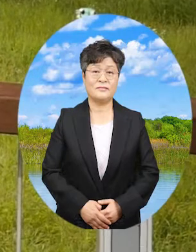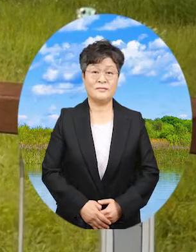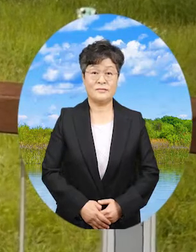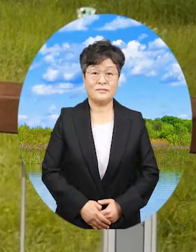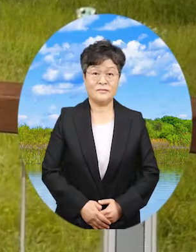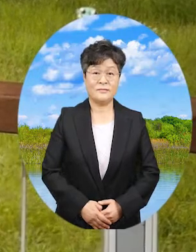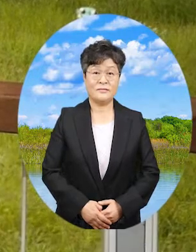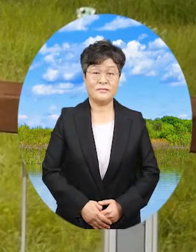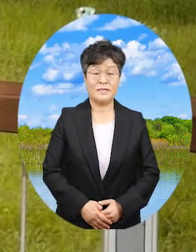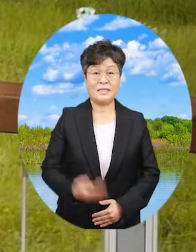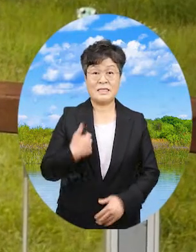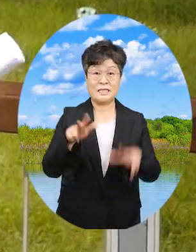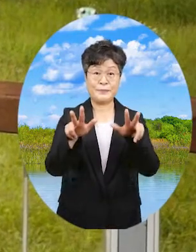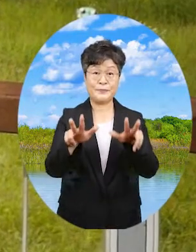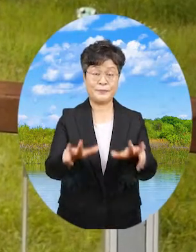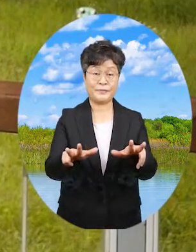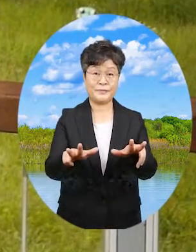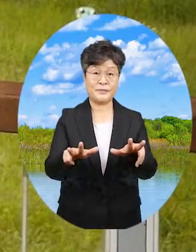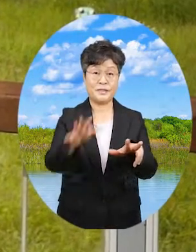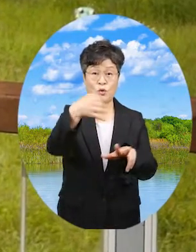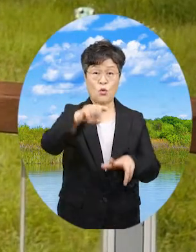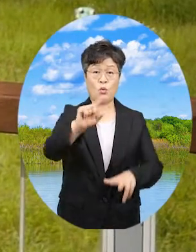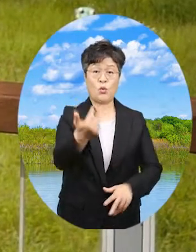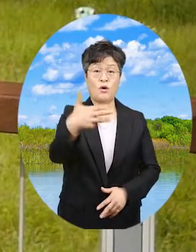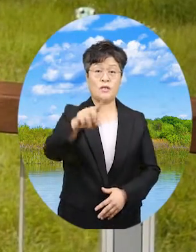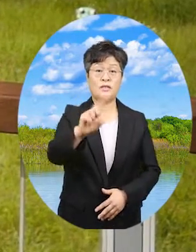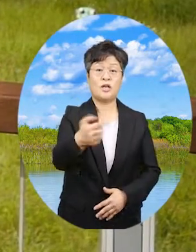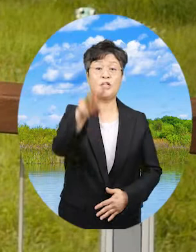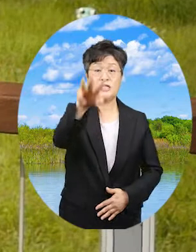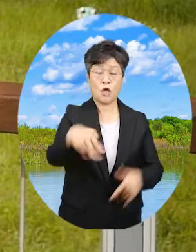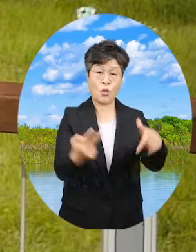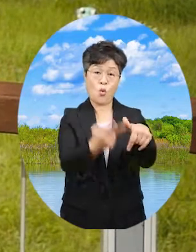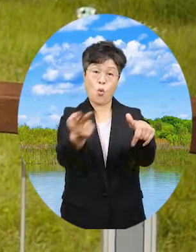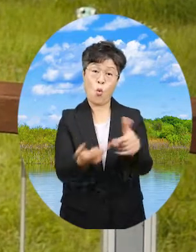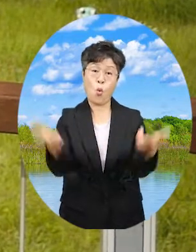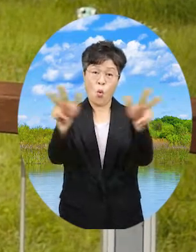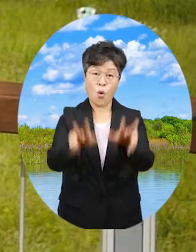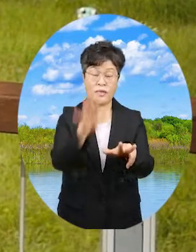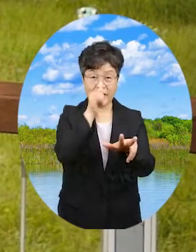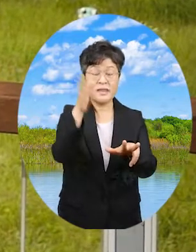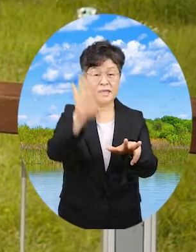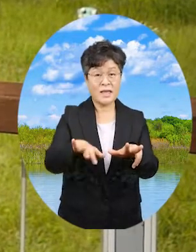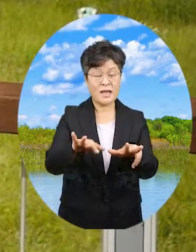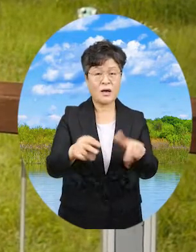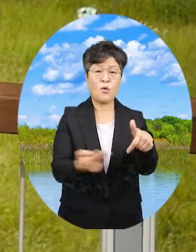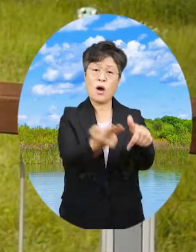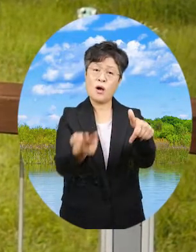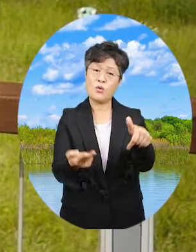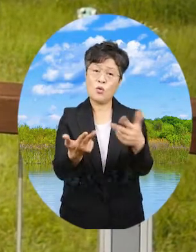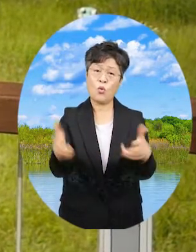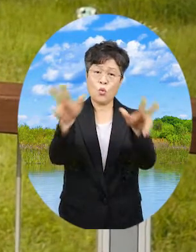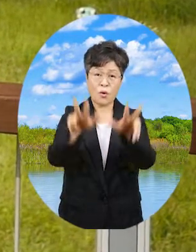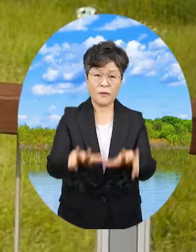예, 저는 지금 원천천과 이어지는 광교호수공원에 나와 있습니다. 이 광교호수공원 같은